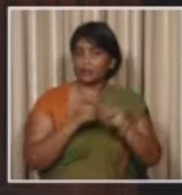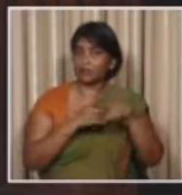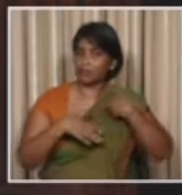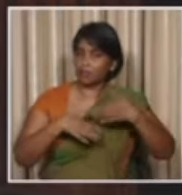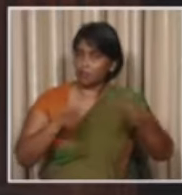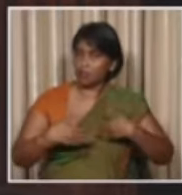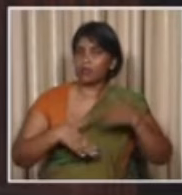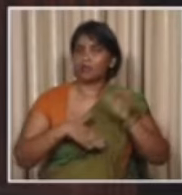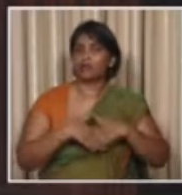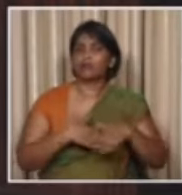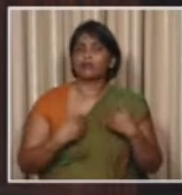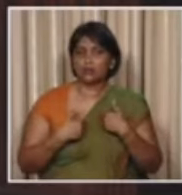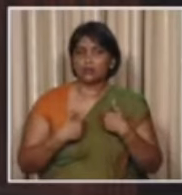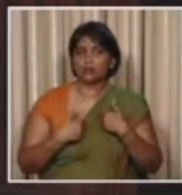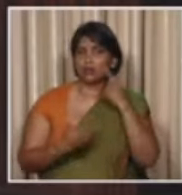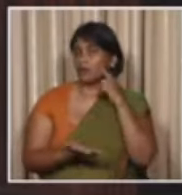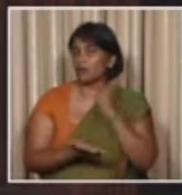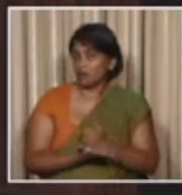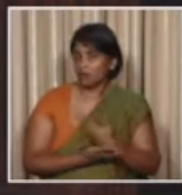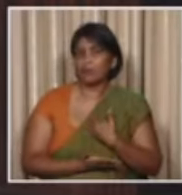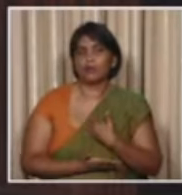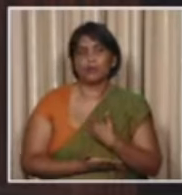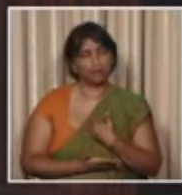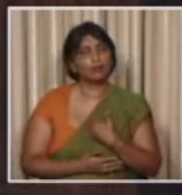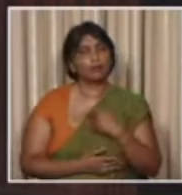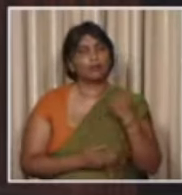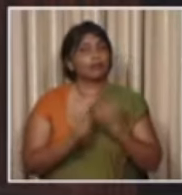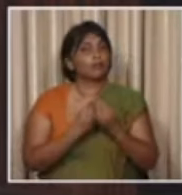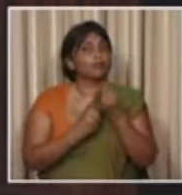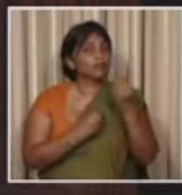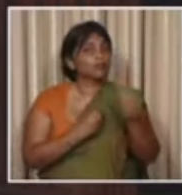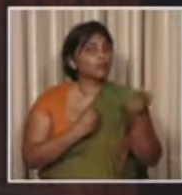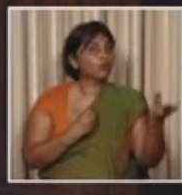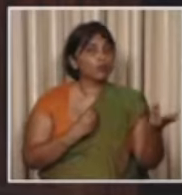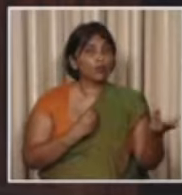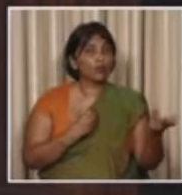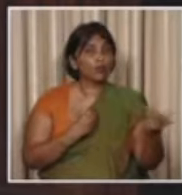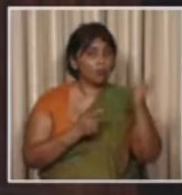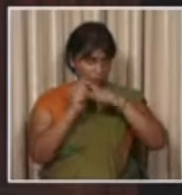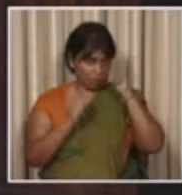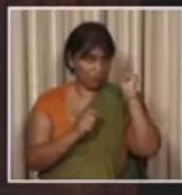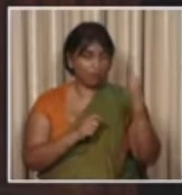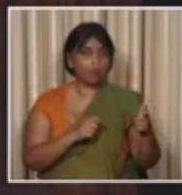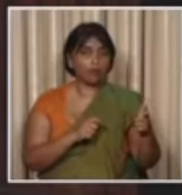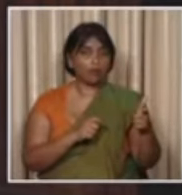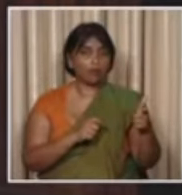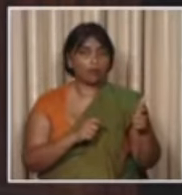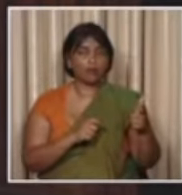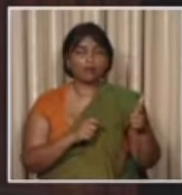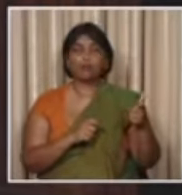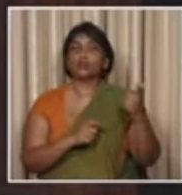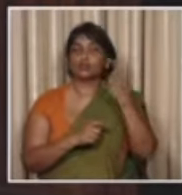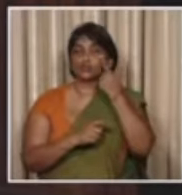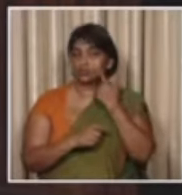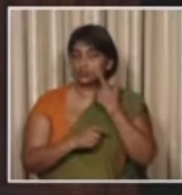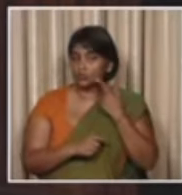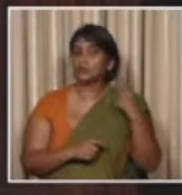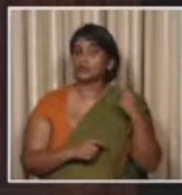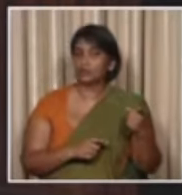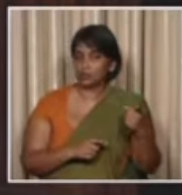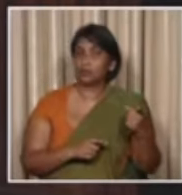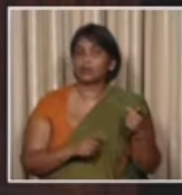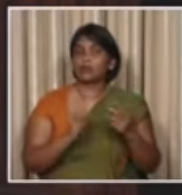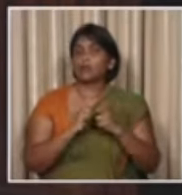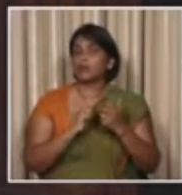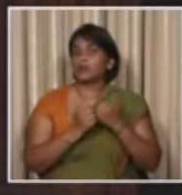විඳිනවා. අපි ගොඩක් අපහසුයෙන් ඉන්නේ. හැබැයි මේ අයට මොනවද දීලා තියෙන්නේ? මේගොල්ලන්ට මොනවද ඇටුවක් හම්බෙනවද? මේ අසරණ වෙච්ච ජනතාවට මොකද